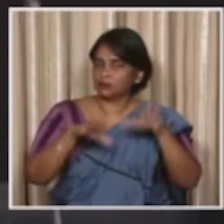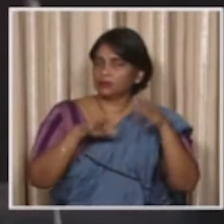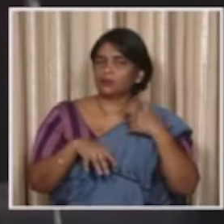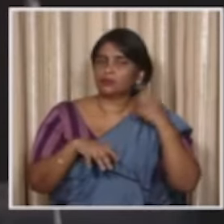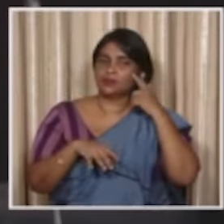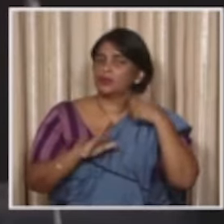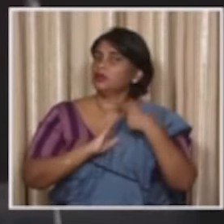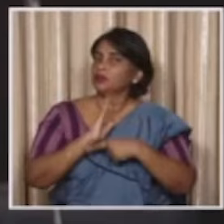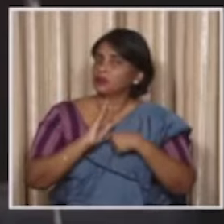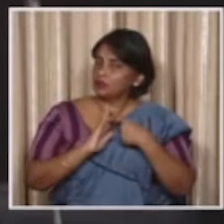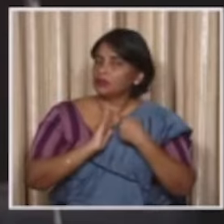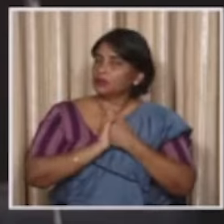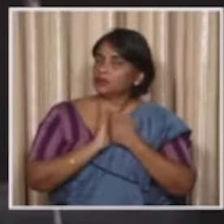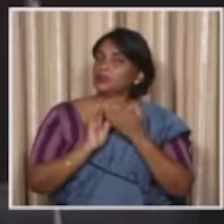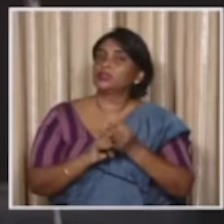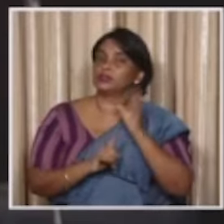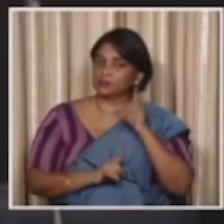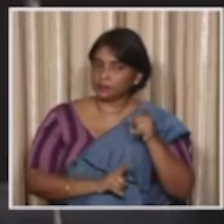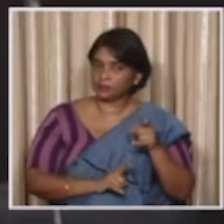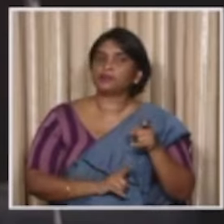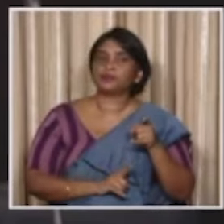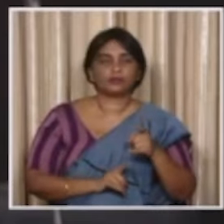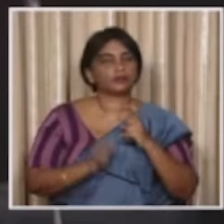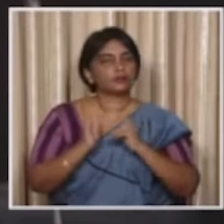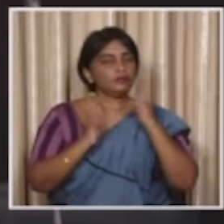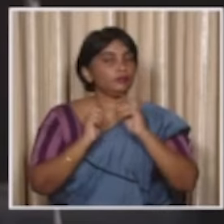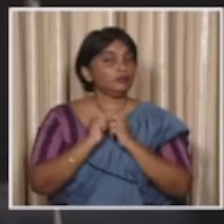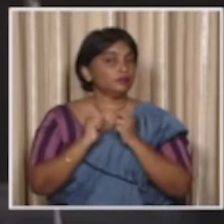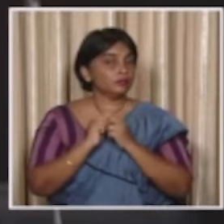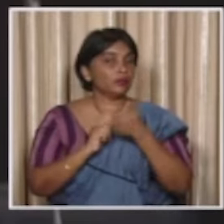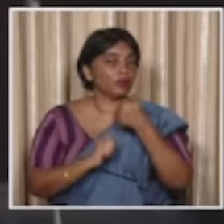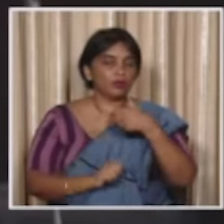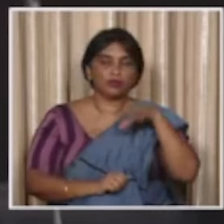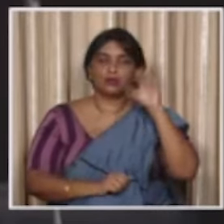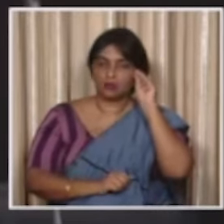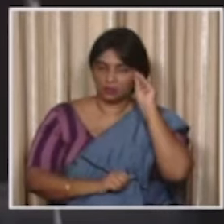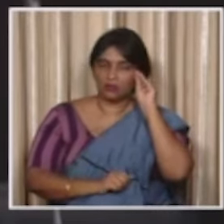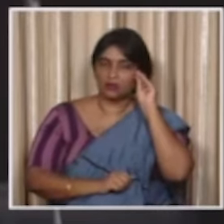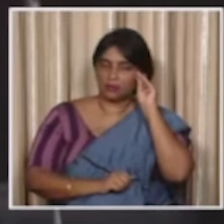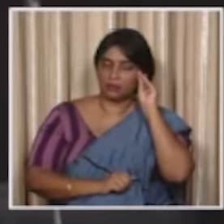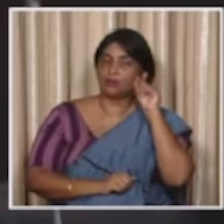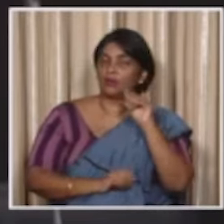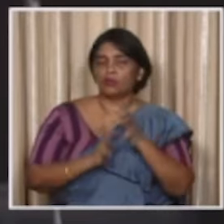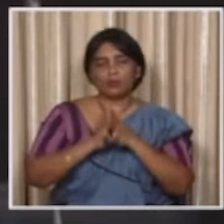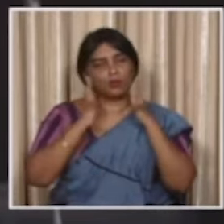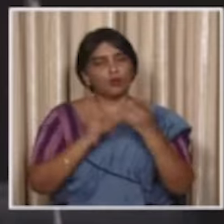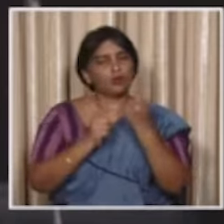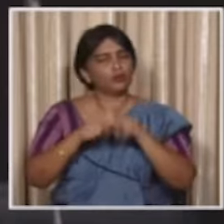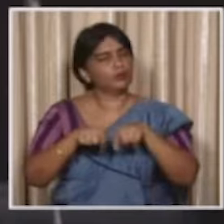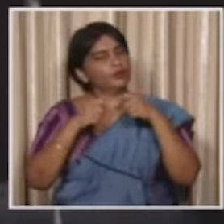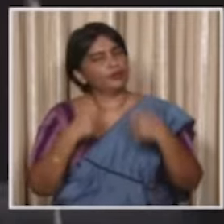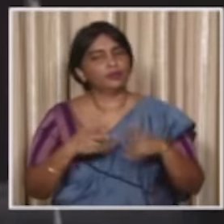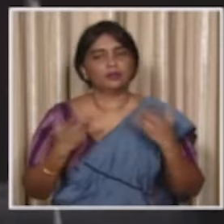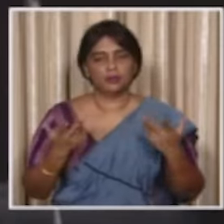හිතනවා අපේ රටේ ගරු ජනාධිපතිතුමා මේ ජාතික ව්‍යසනය ගැන හොඳින් අවබෝධ කරගෙන මොනතරම් මුදල් යට කරන්න